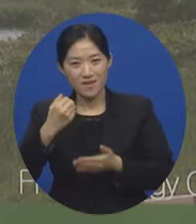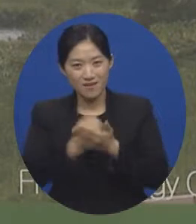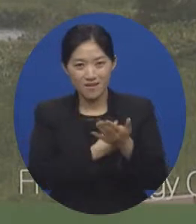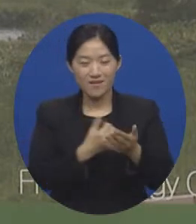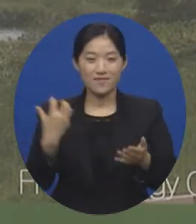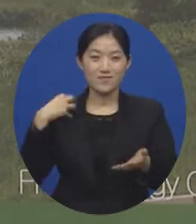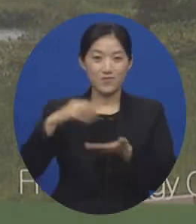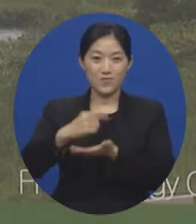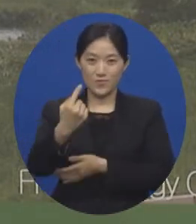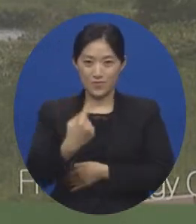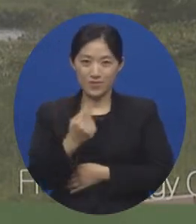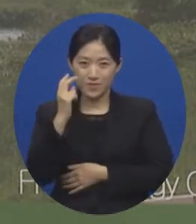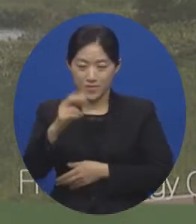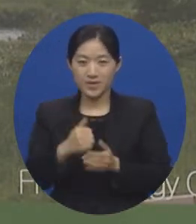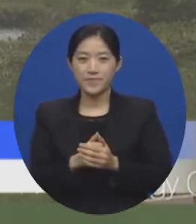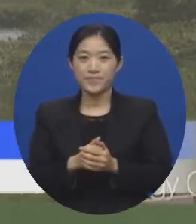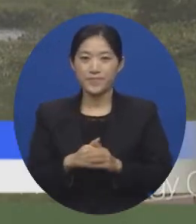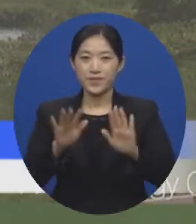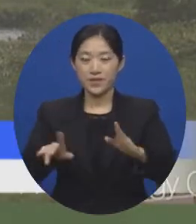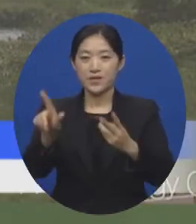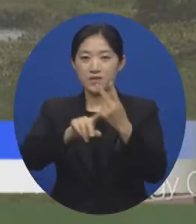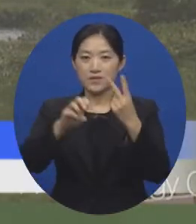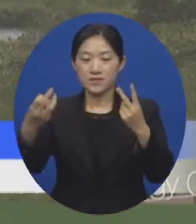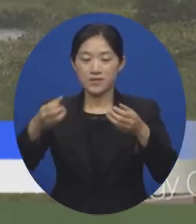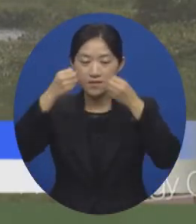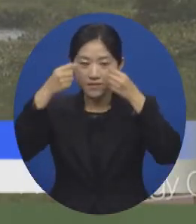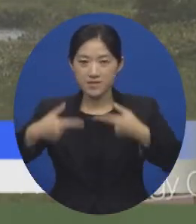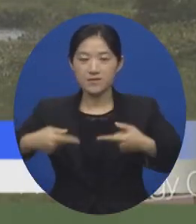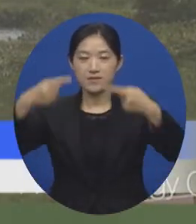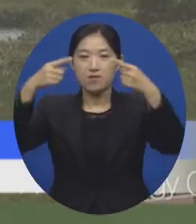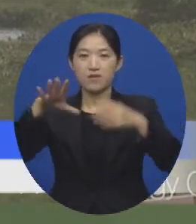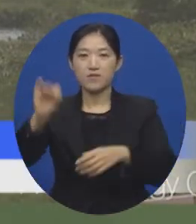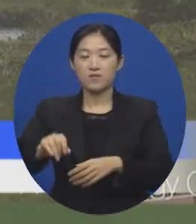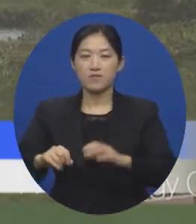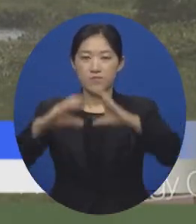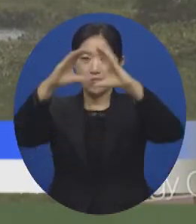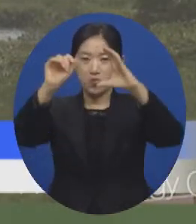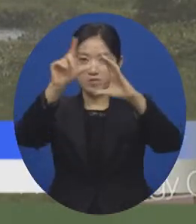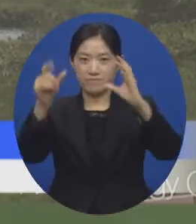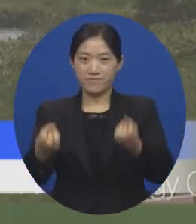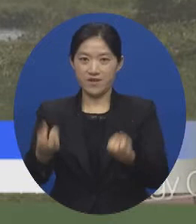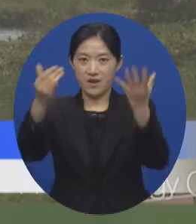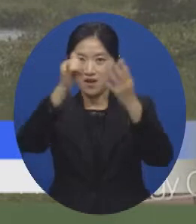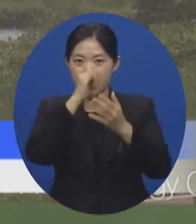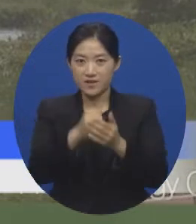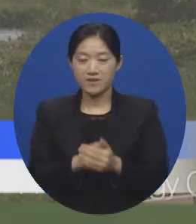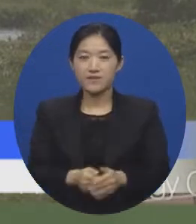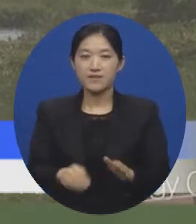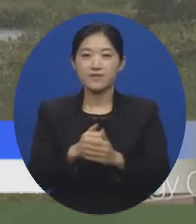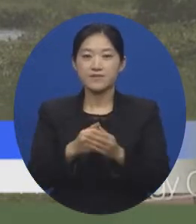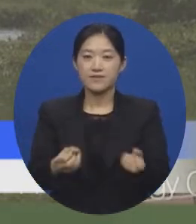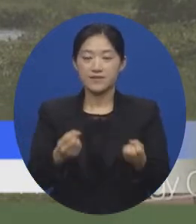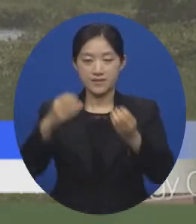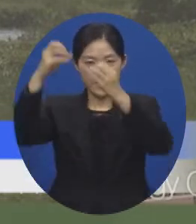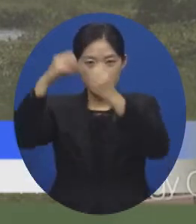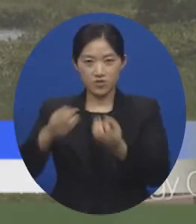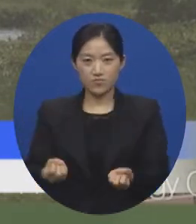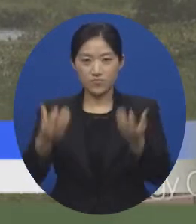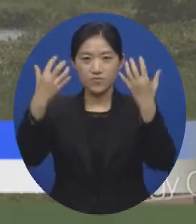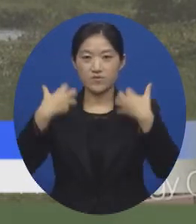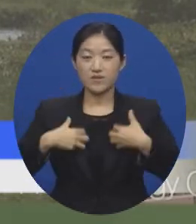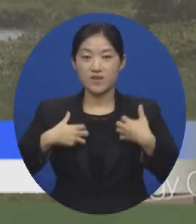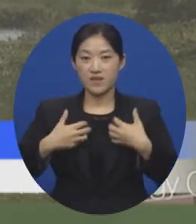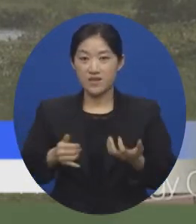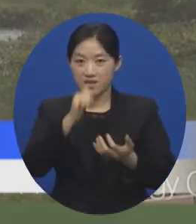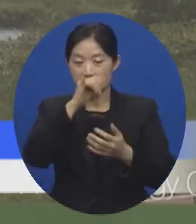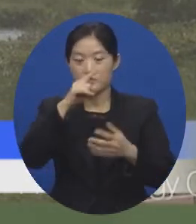귀향하셨는지요. 오늘 14일은 새해 첫 보름날입니다. 세시 풍속으로 가득한 이날 오산시는 정월 대보름